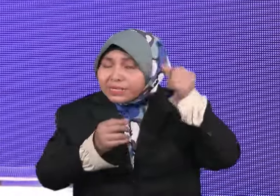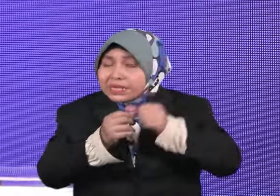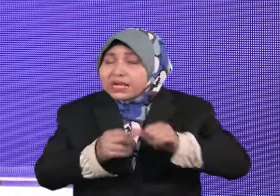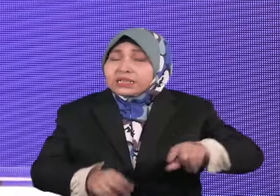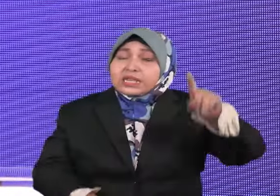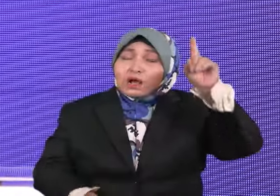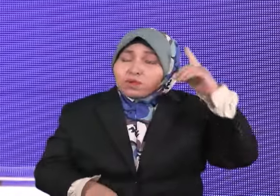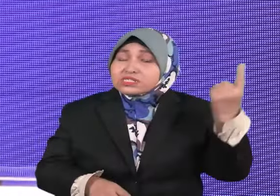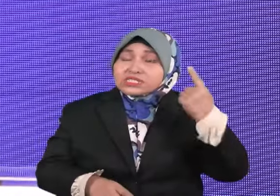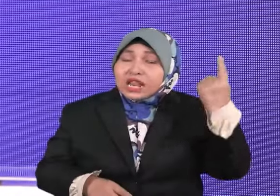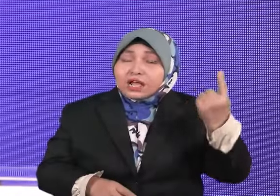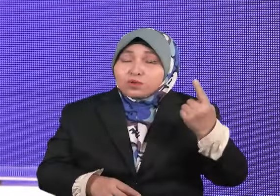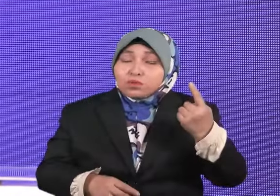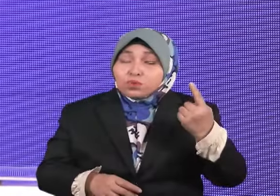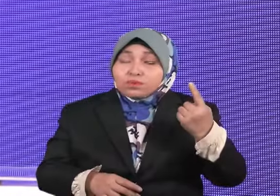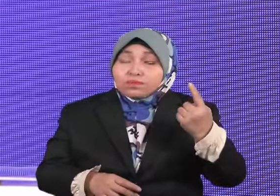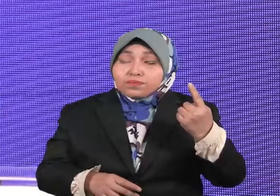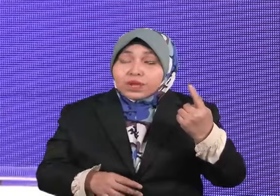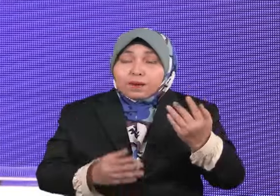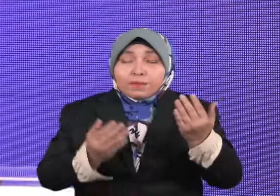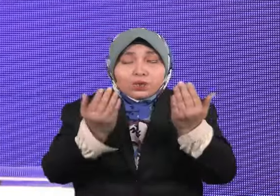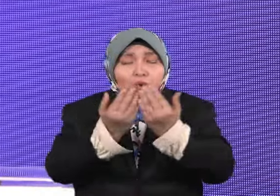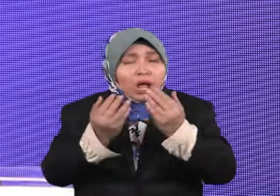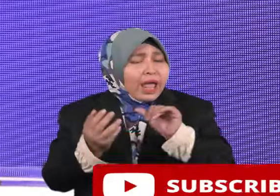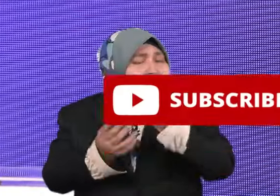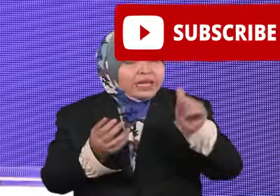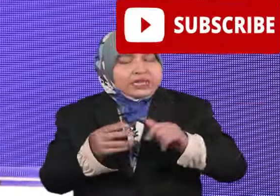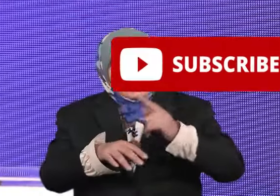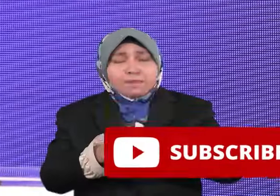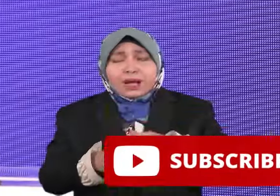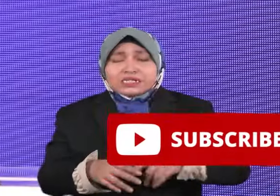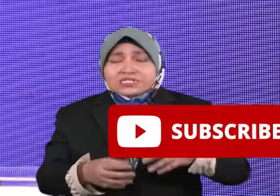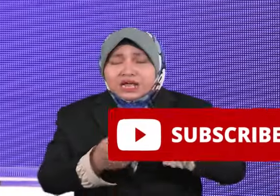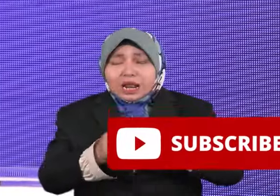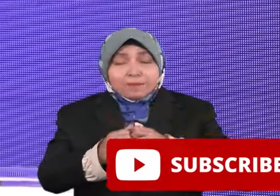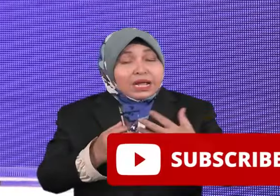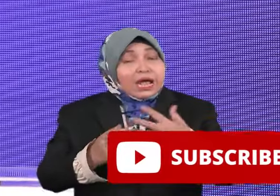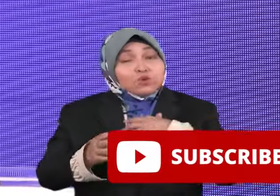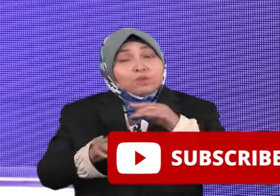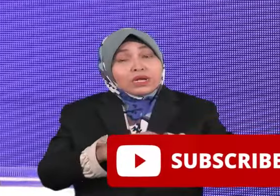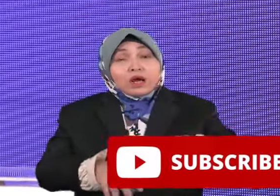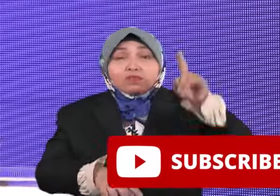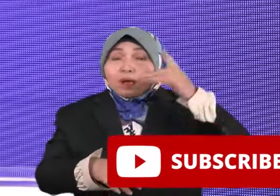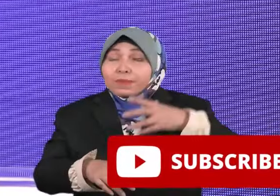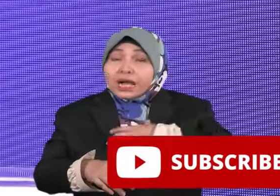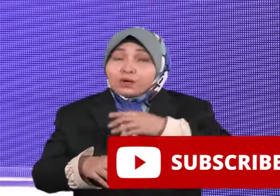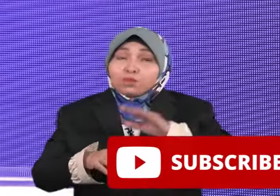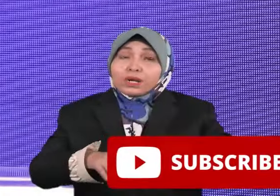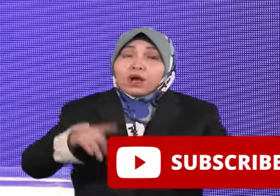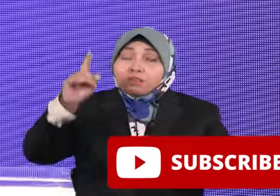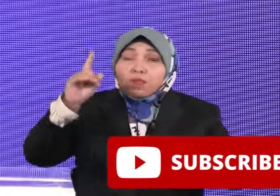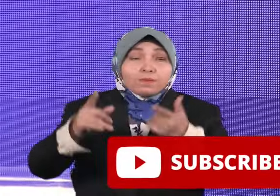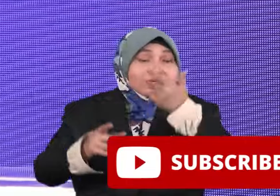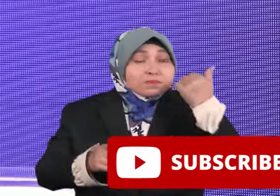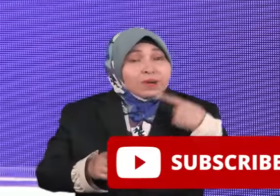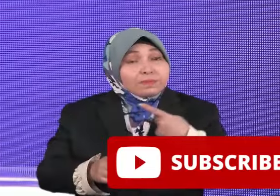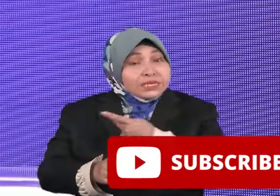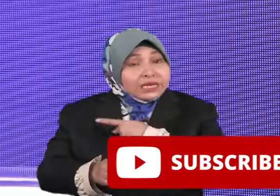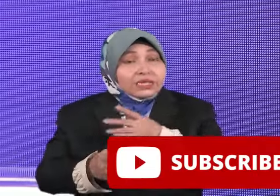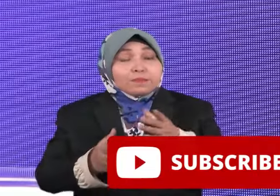Allah, selalu berdoa, apa-apa saja masalah, mengadu pada Allah. Kerana budaya mengadu pada Allah ini menyebabkan kita